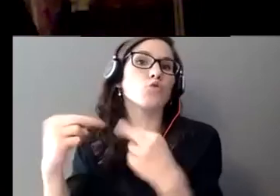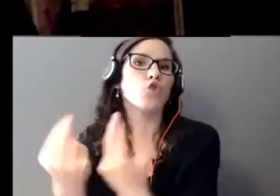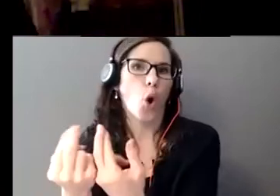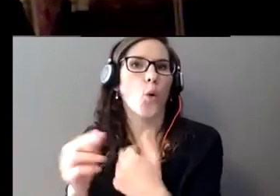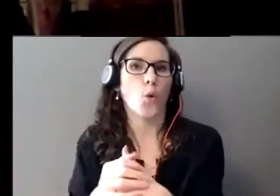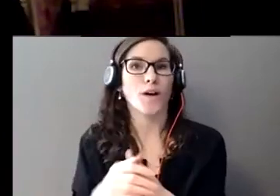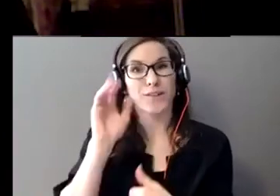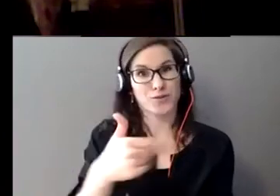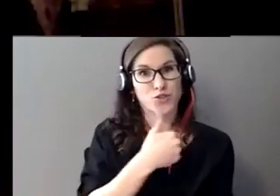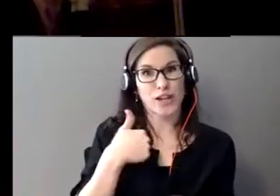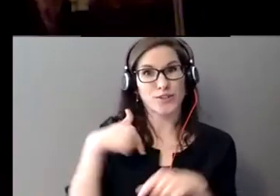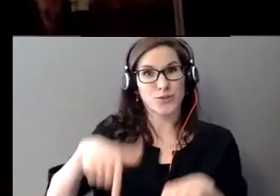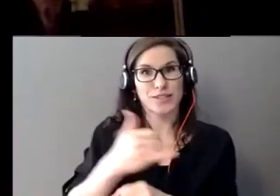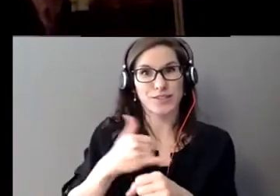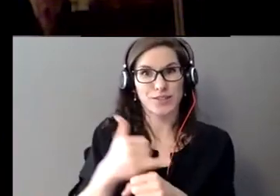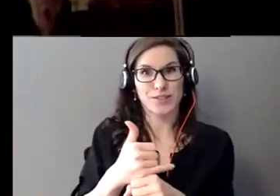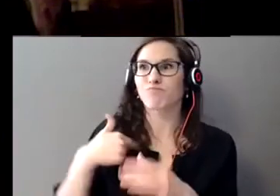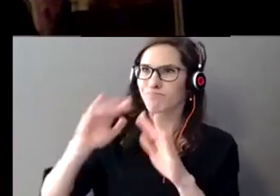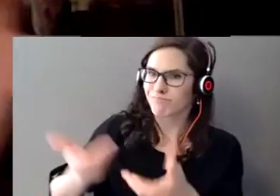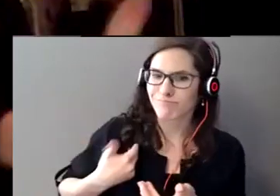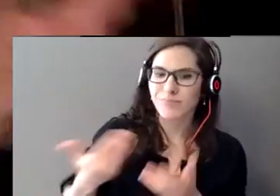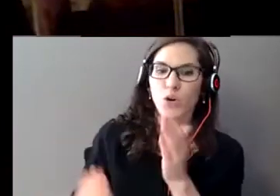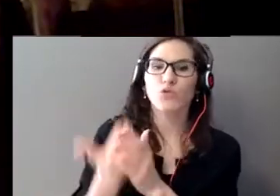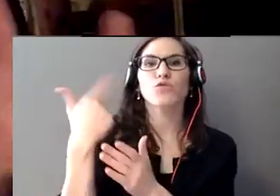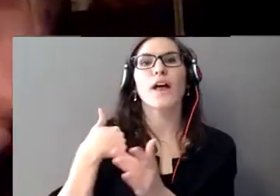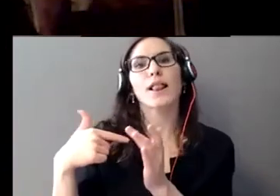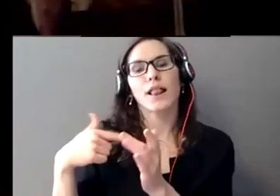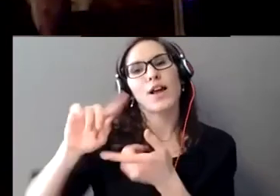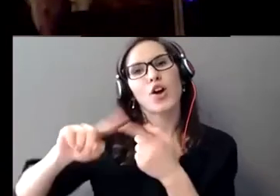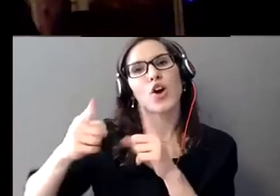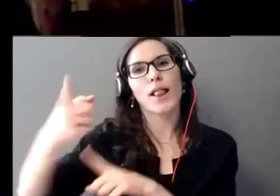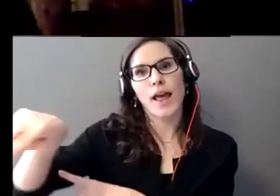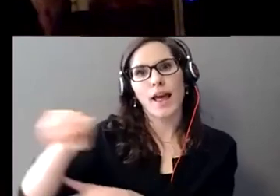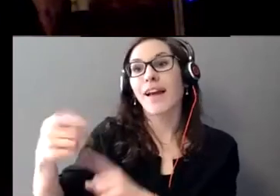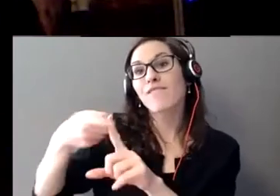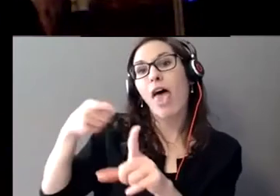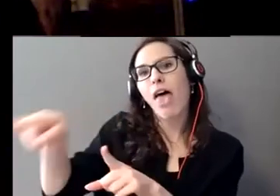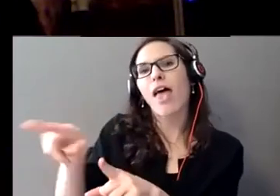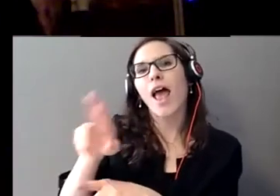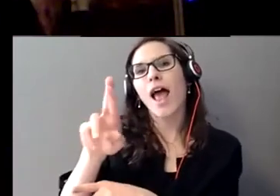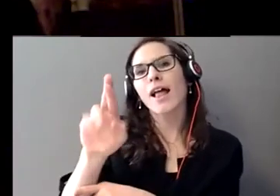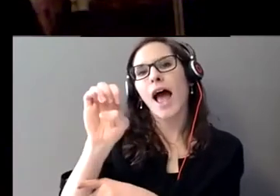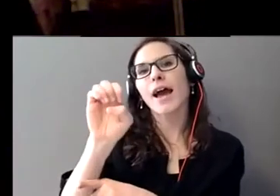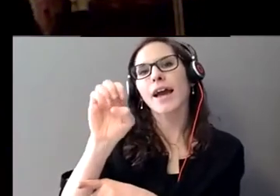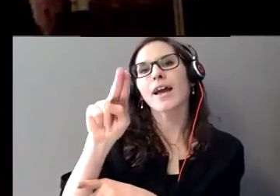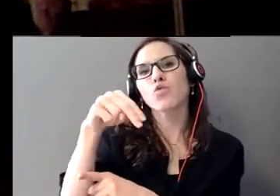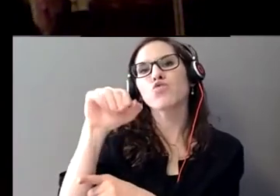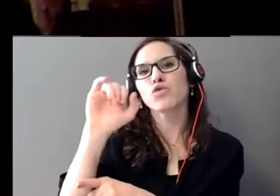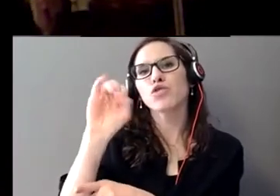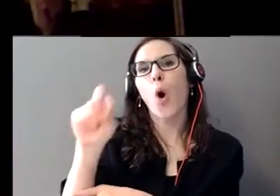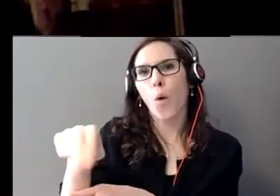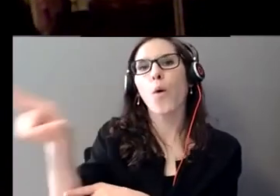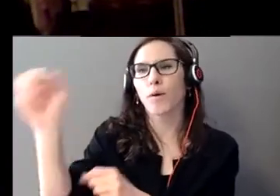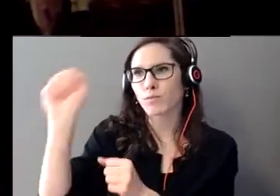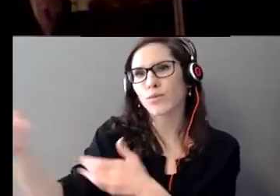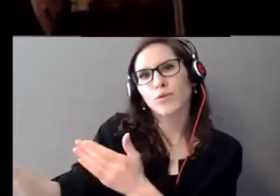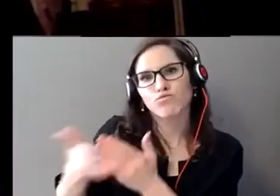collègue prof des universités qui nous vient de La Réunion et qui a pu poursuivre dans la dynamique de ses projets de